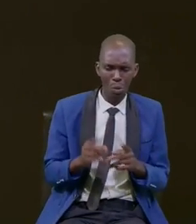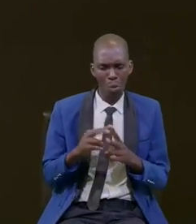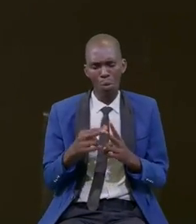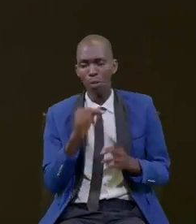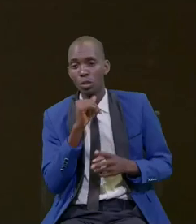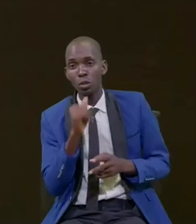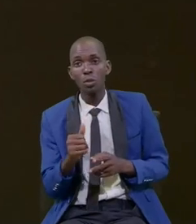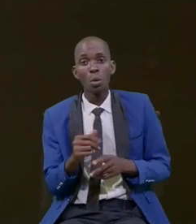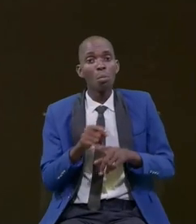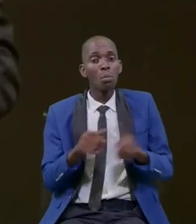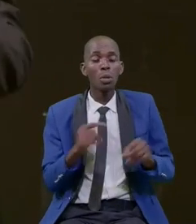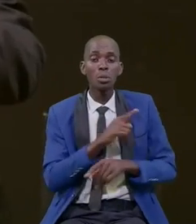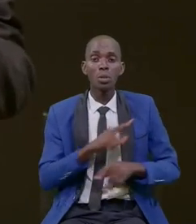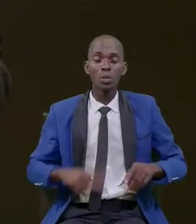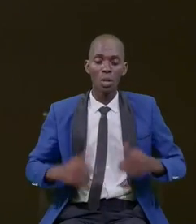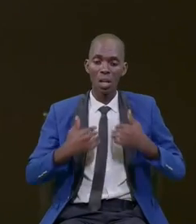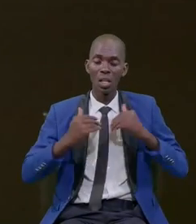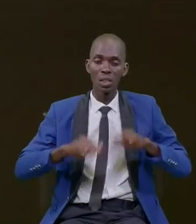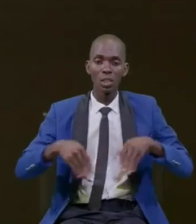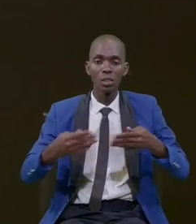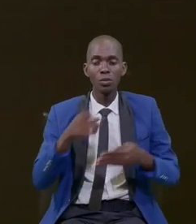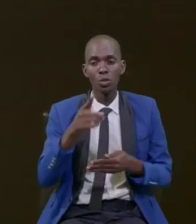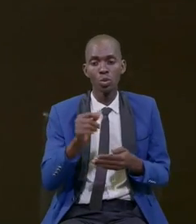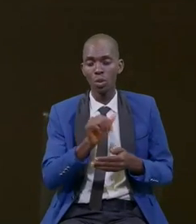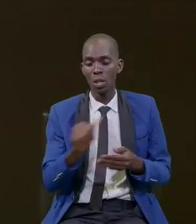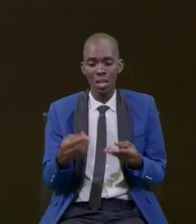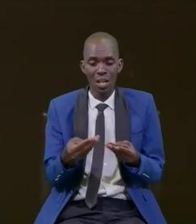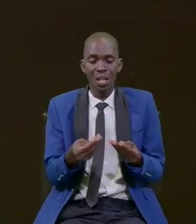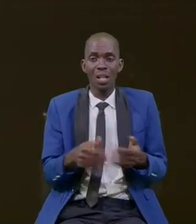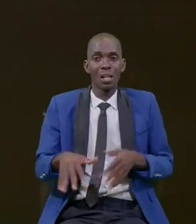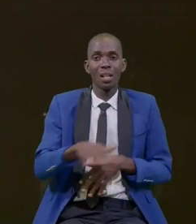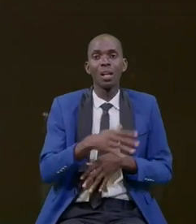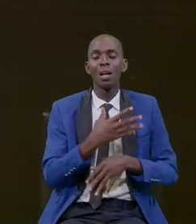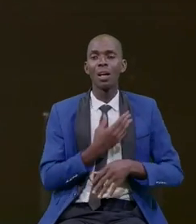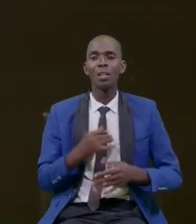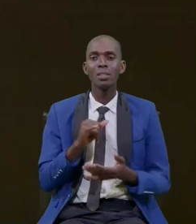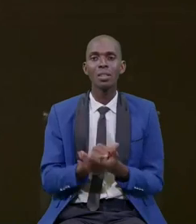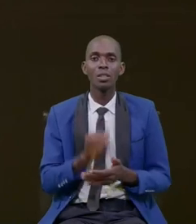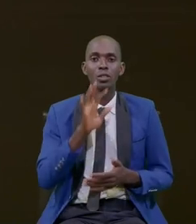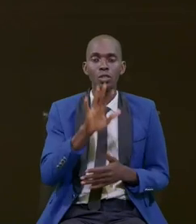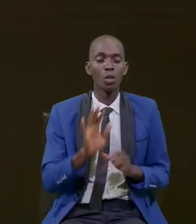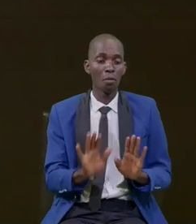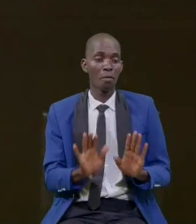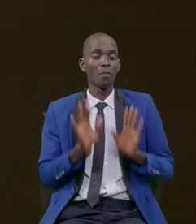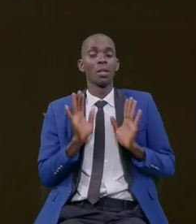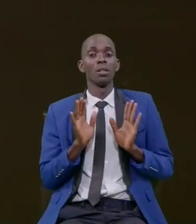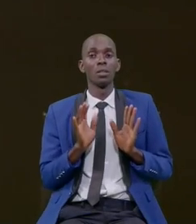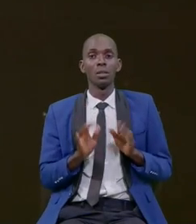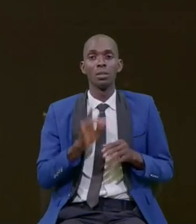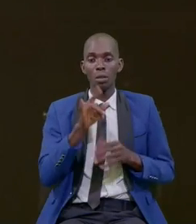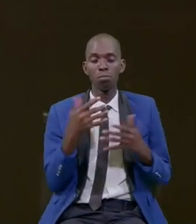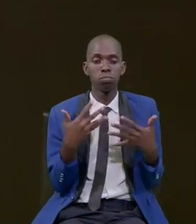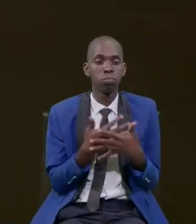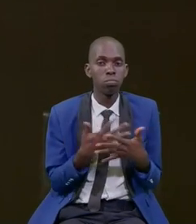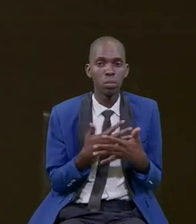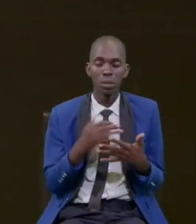ici que je sais, je le sais, l'Éternel, je le sais, vous a donné ce pays. La